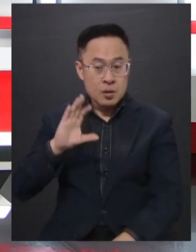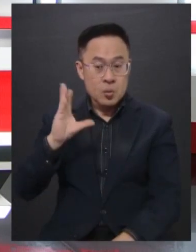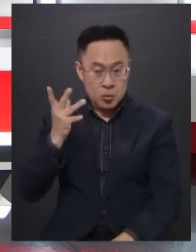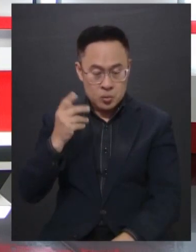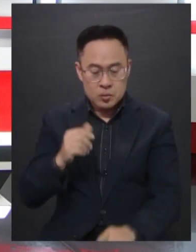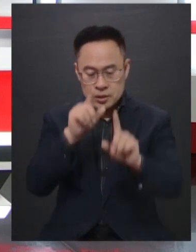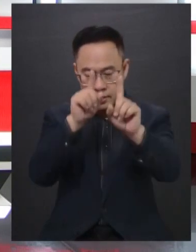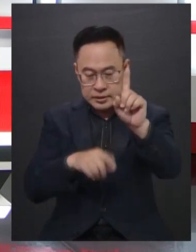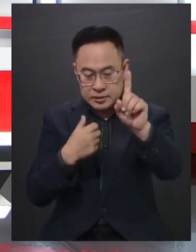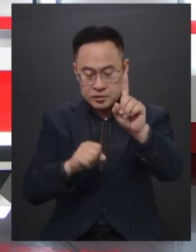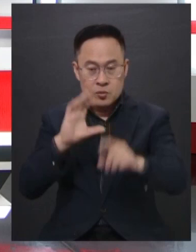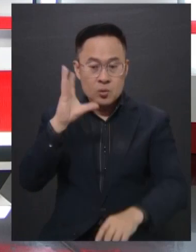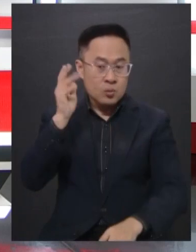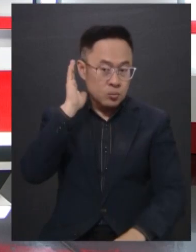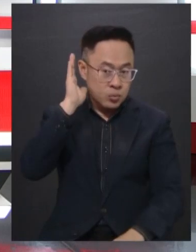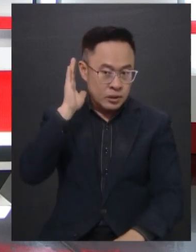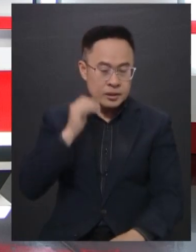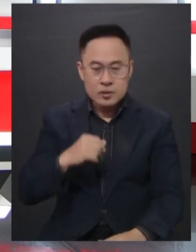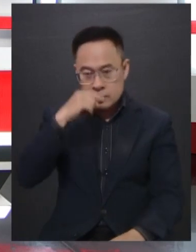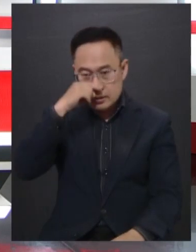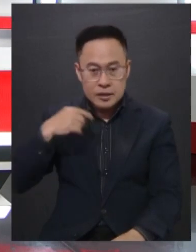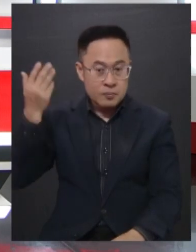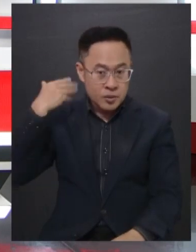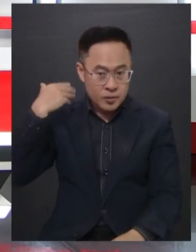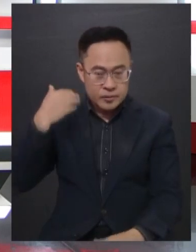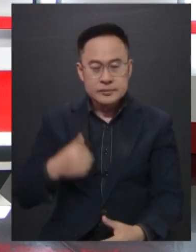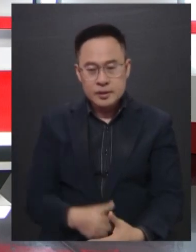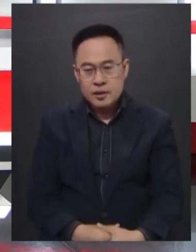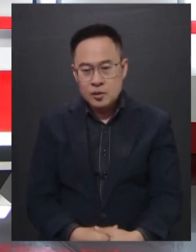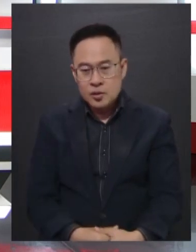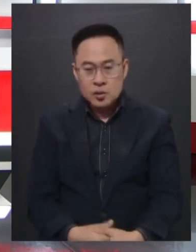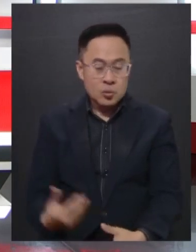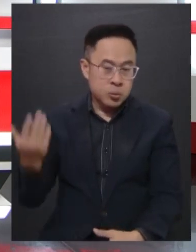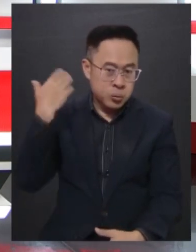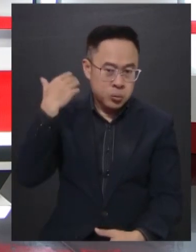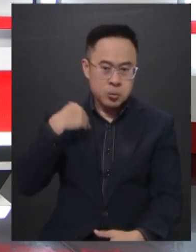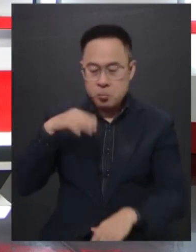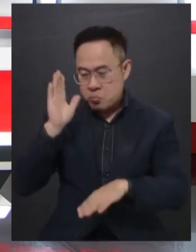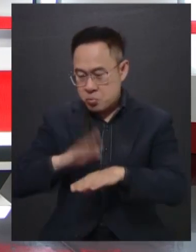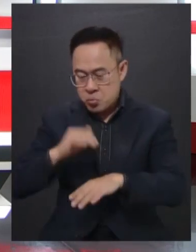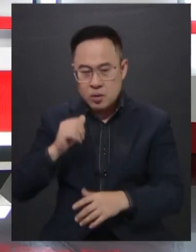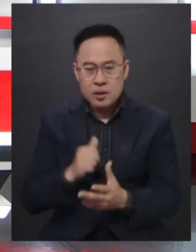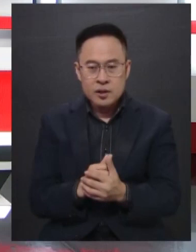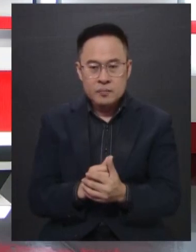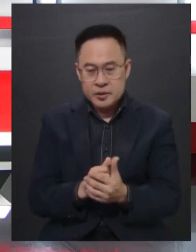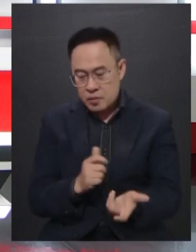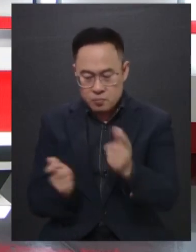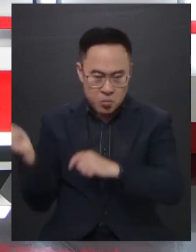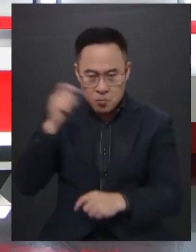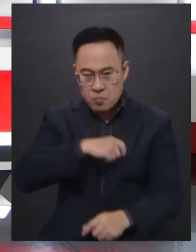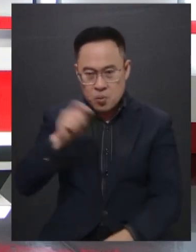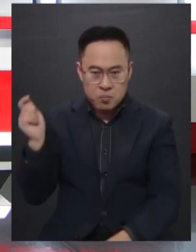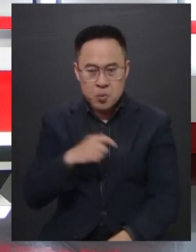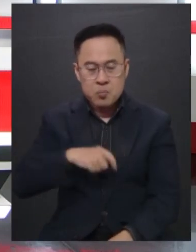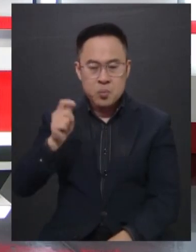10ของโลกในประเภทชายเดี่ยวนะครับใครที่ตามบอลพระดอนเนี่ยจะรู้ว่าโอ้โหตอนขึ้นมาแรกเนี่ยปอเป็น power game อ่ะ